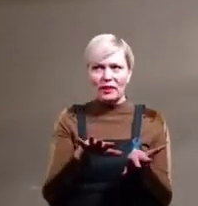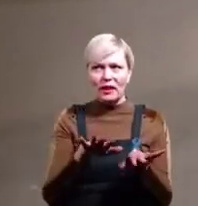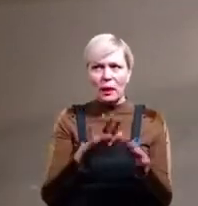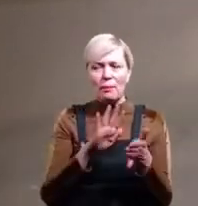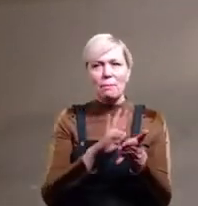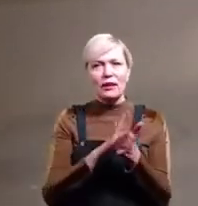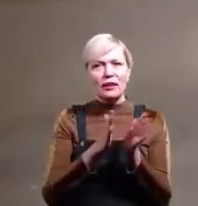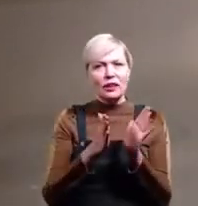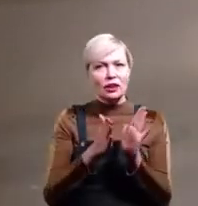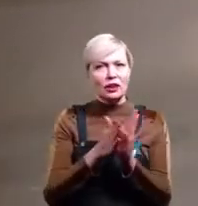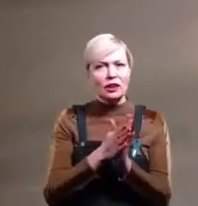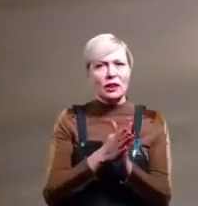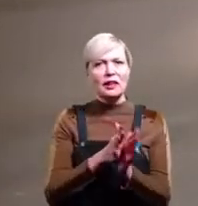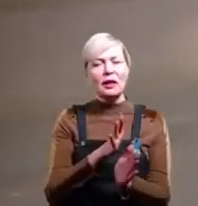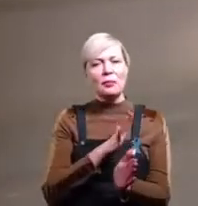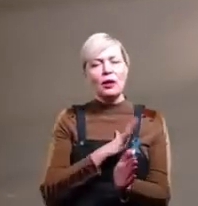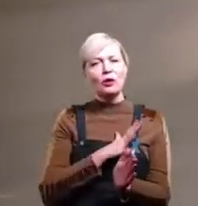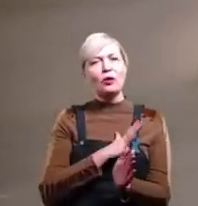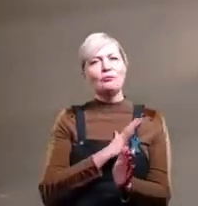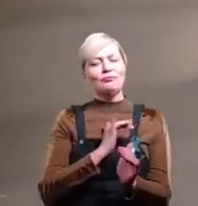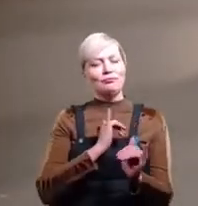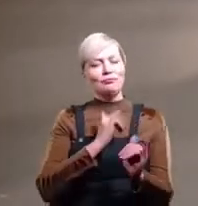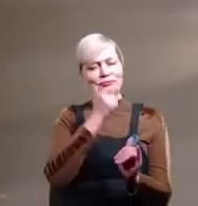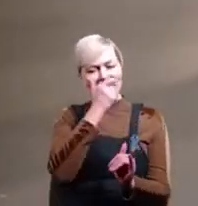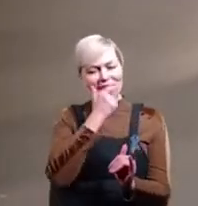положение должно быть эстетически красивым, первое.